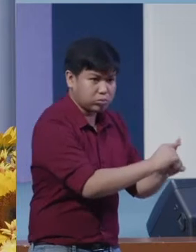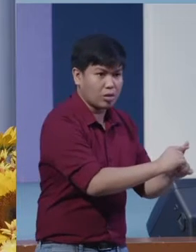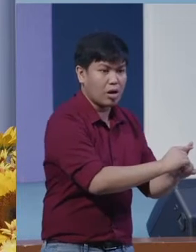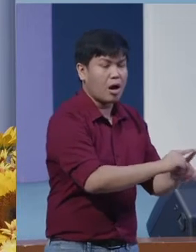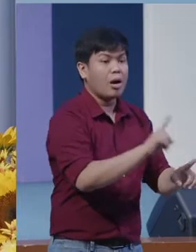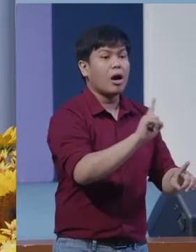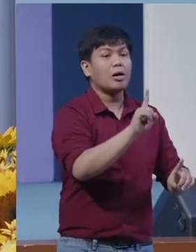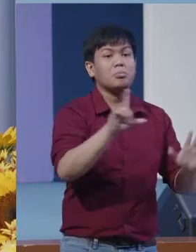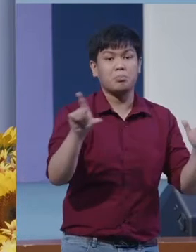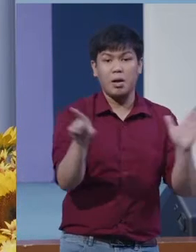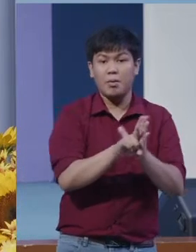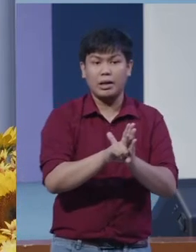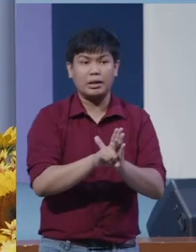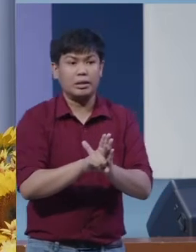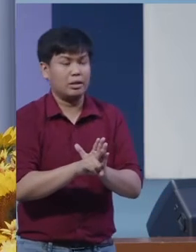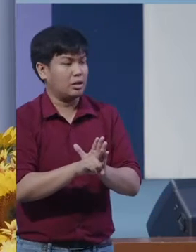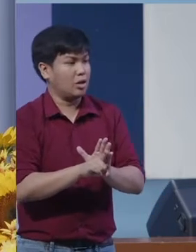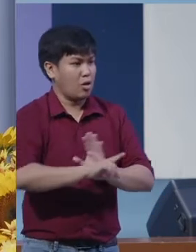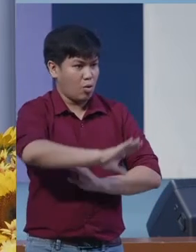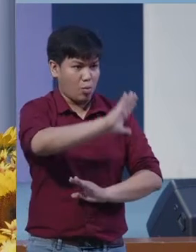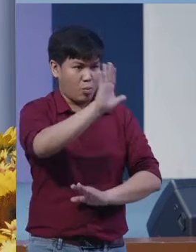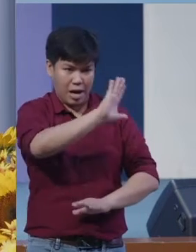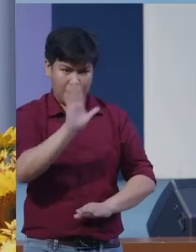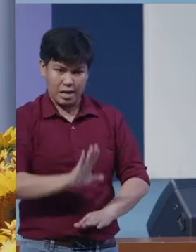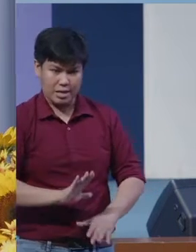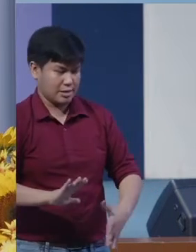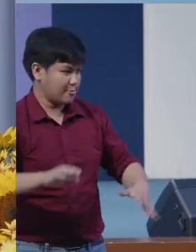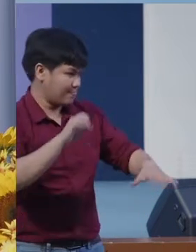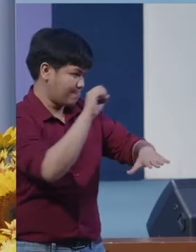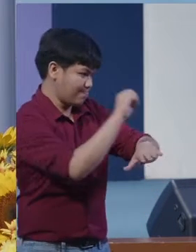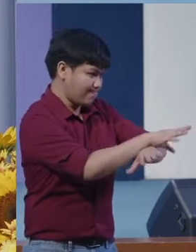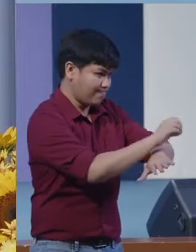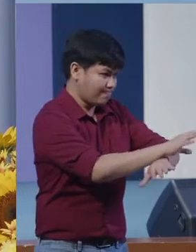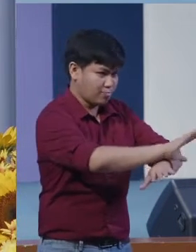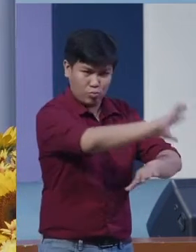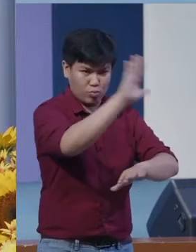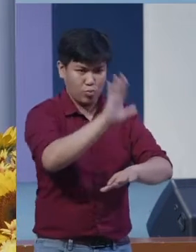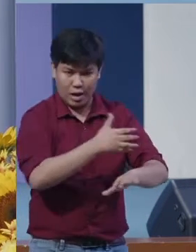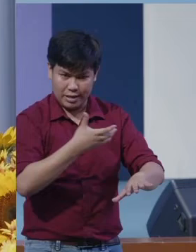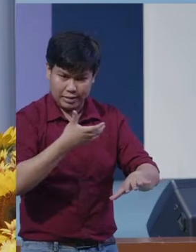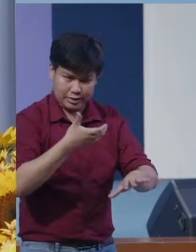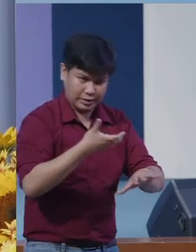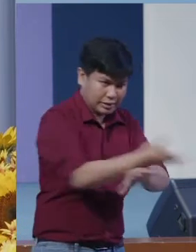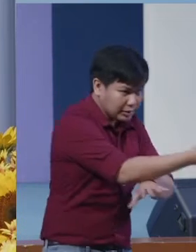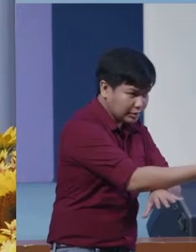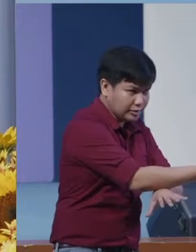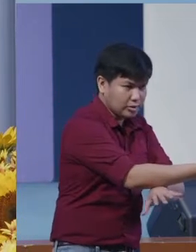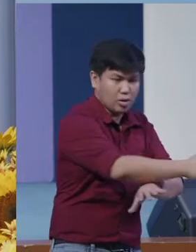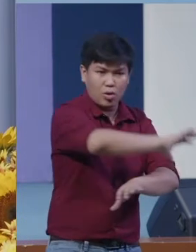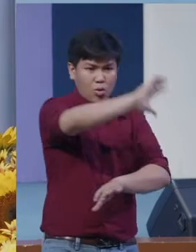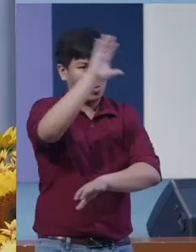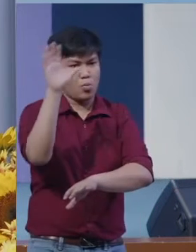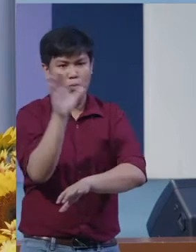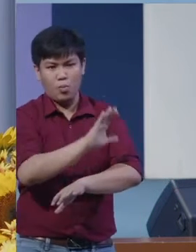pinagbabawal niya yung magsalita ng mapanirang puri tungkol sa iba. To judge unfairly. Hindi nyo